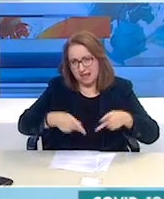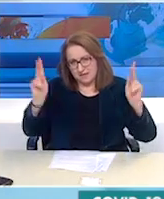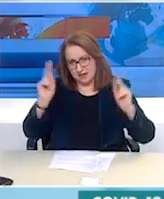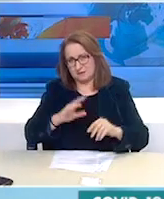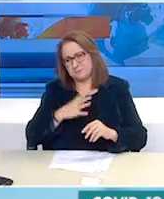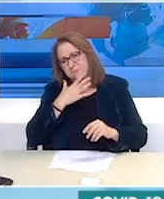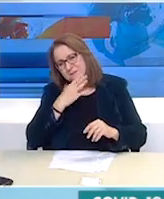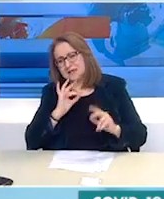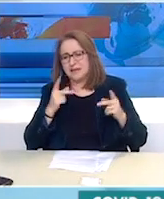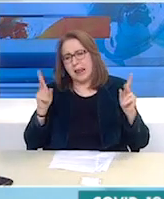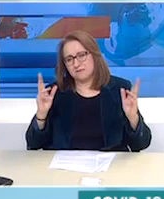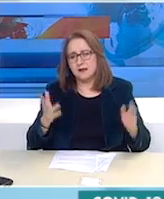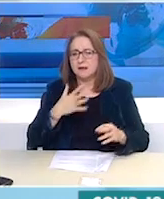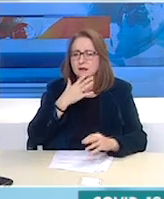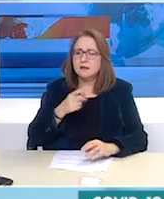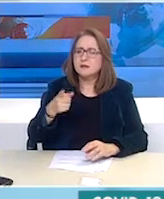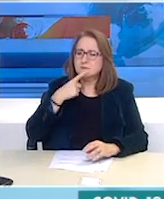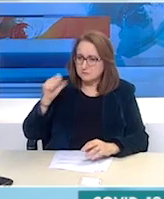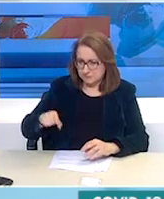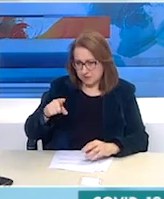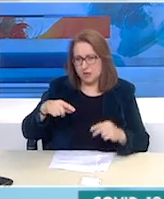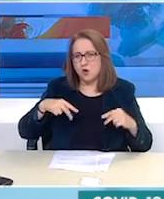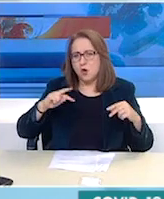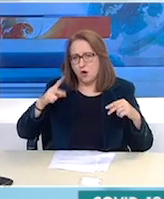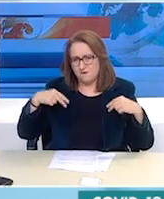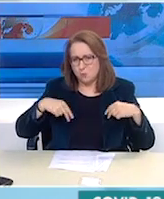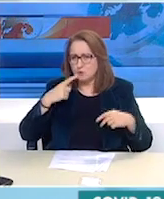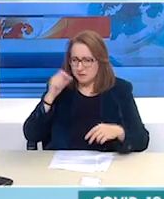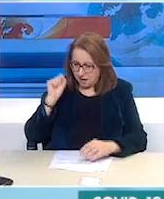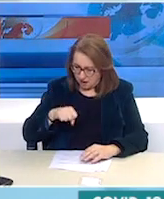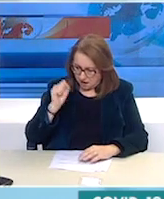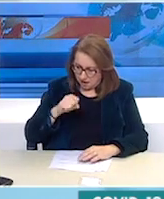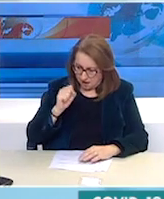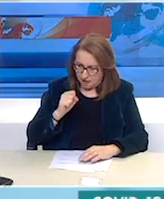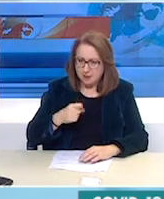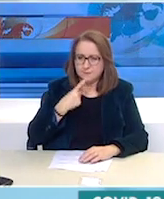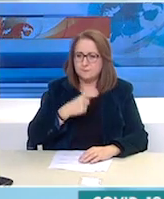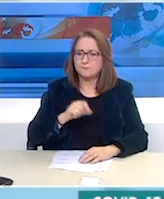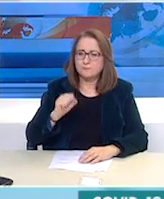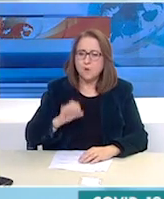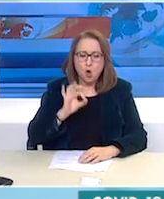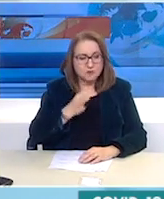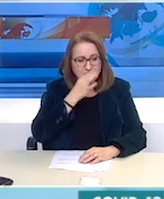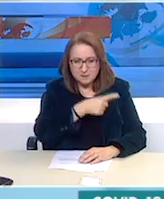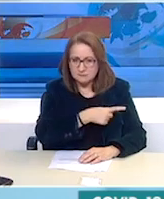προσαρμοστούν στις εισηγήσεις της επιστημονικής ομάδας με βάση πραγματικά επιστημονικά κριτήρια και